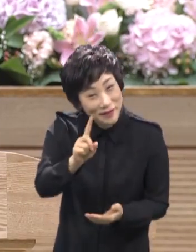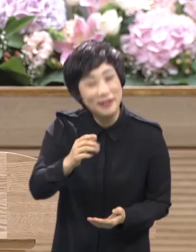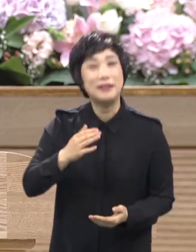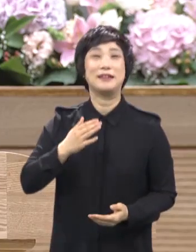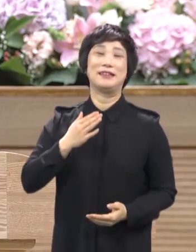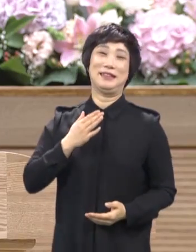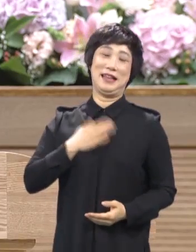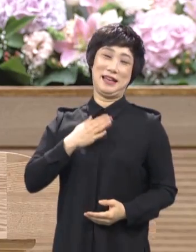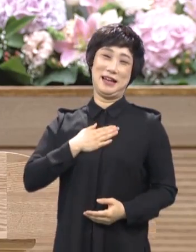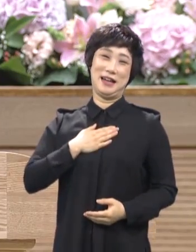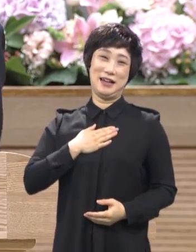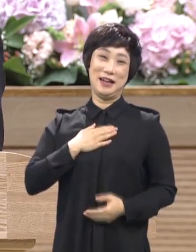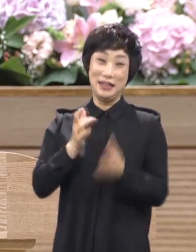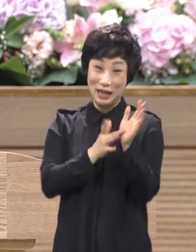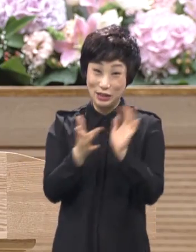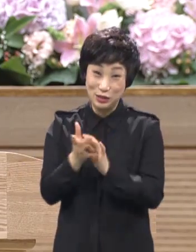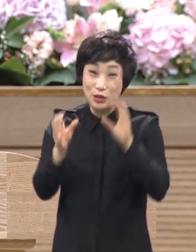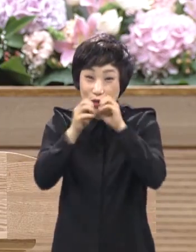전도하러 왔노라.